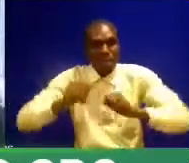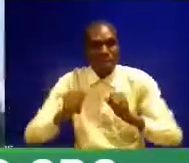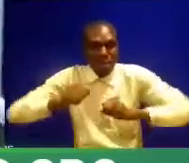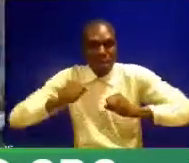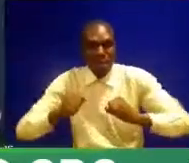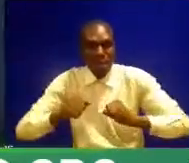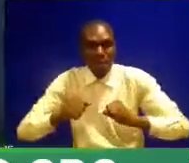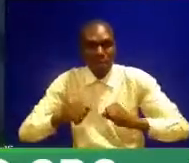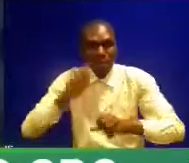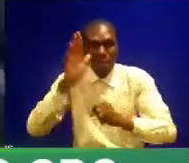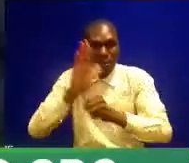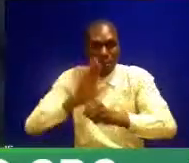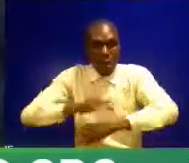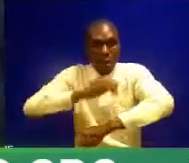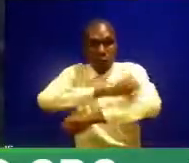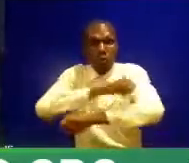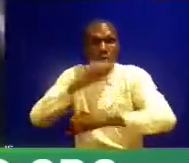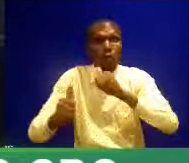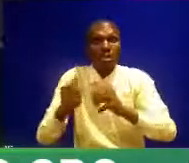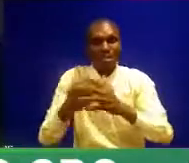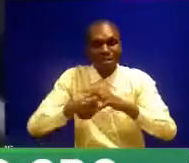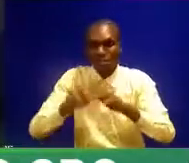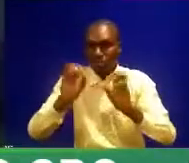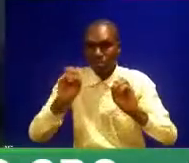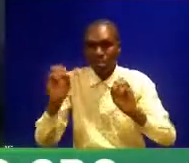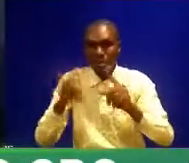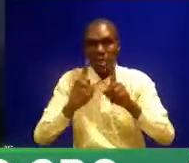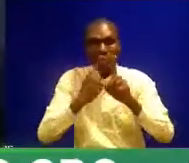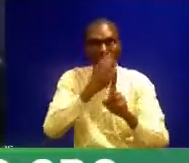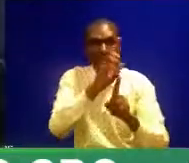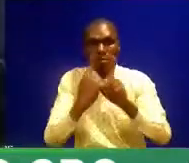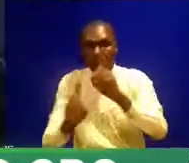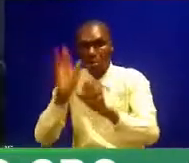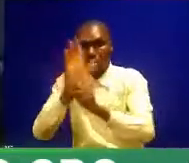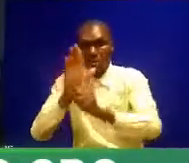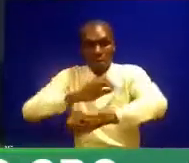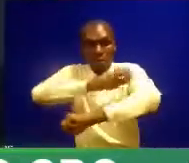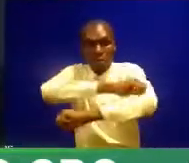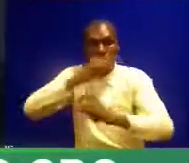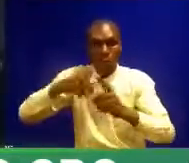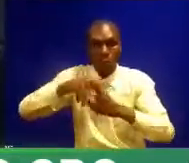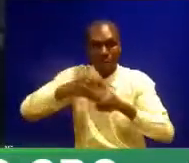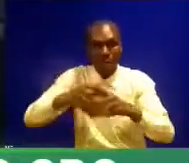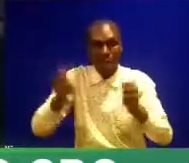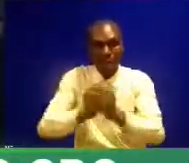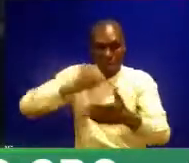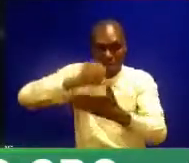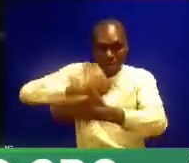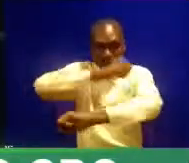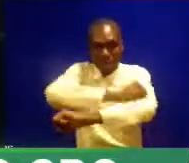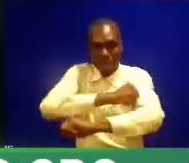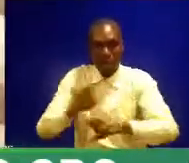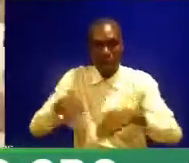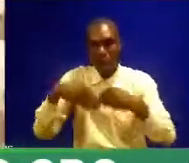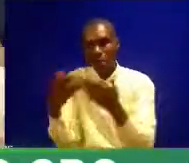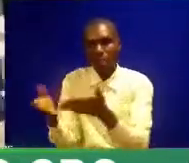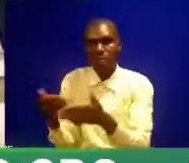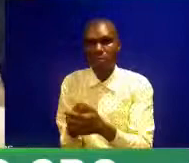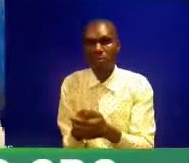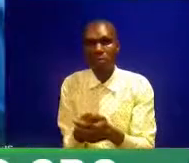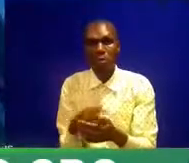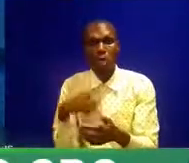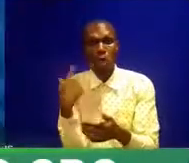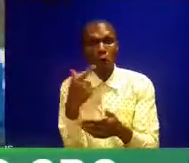macho uchi skuru chilichi taro osiri tara chiskuru chosipi chiro siwa mangane chibasari chibuatiye